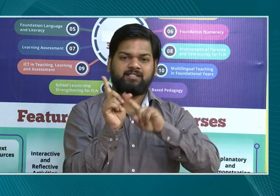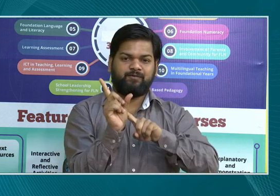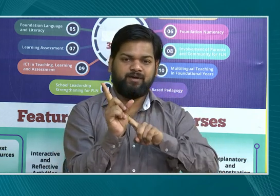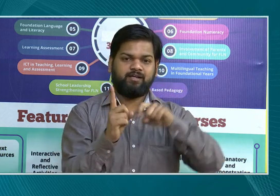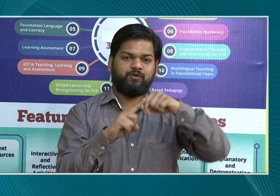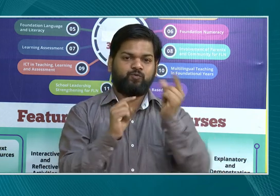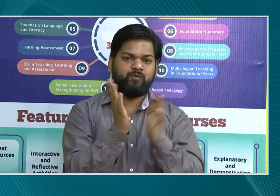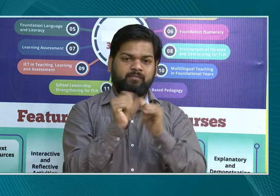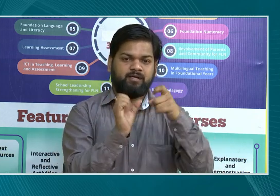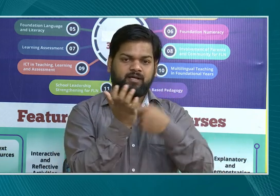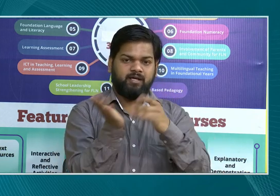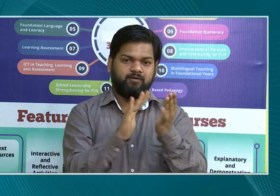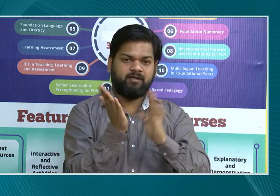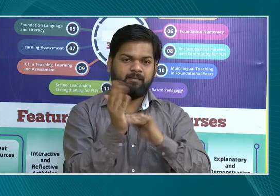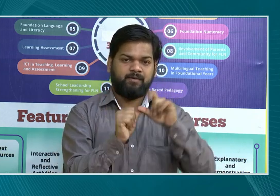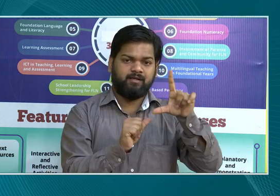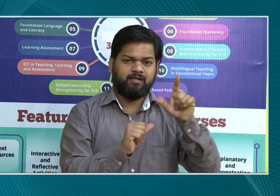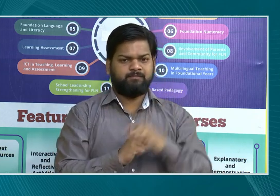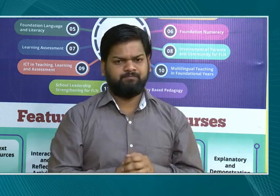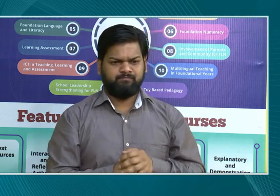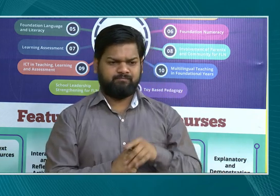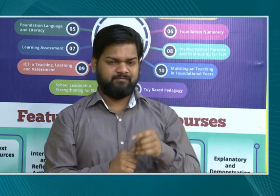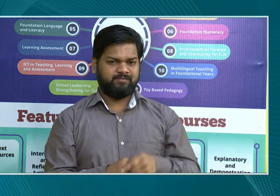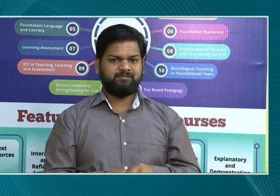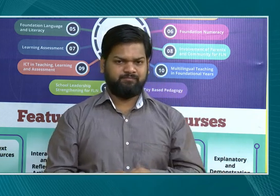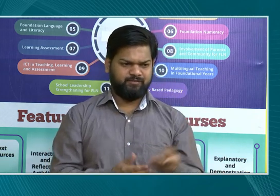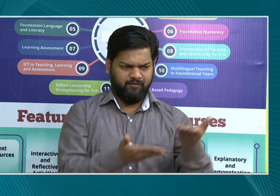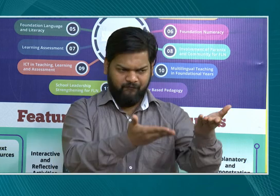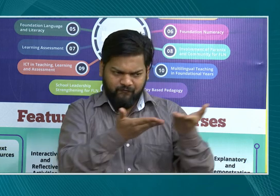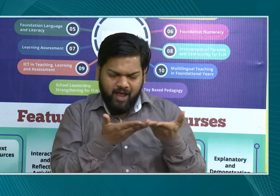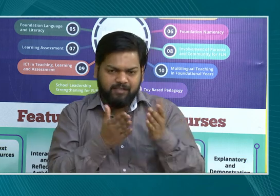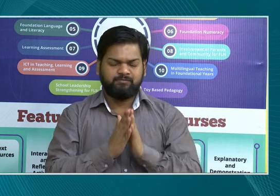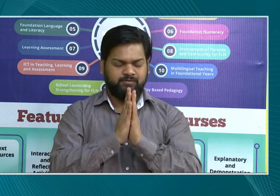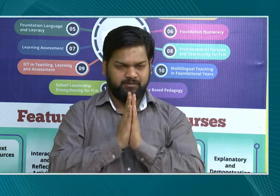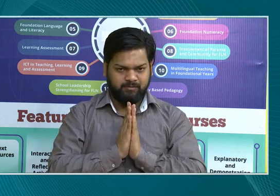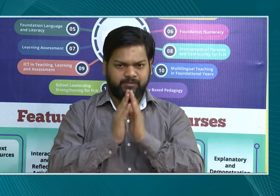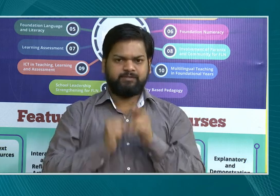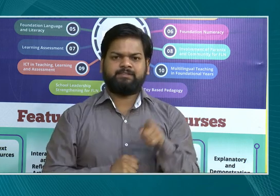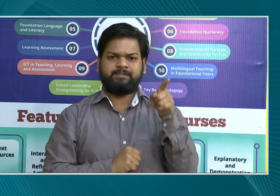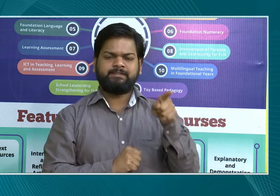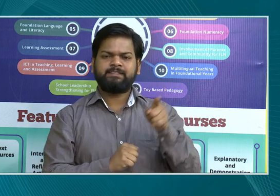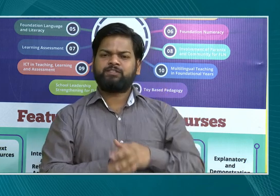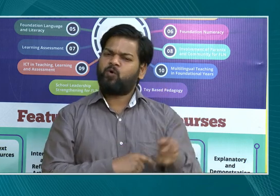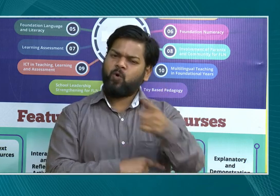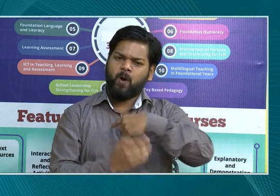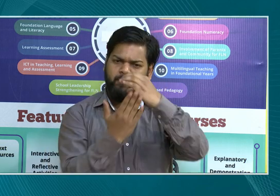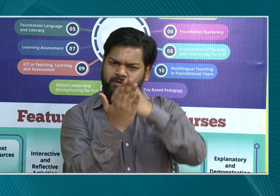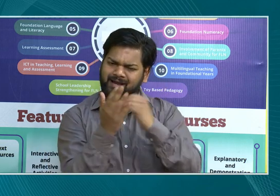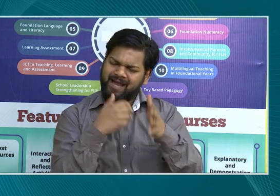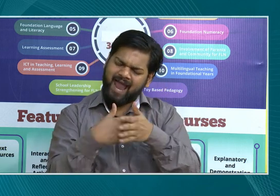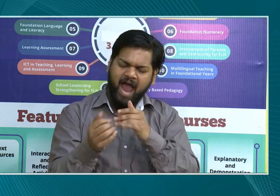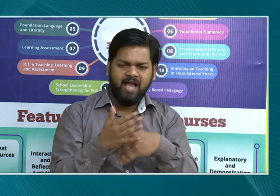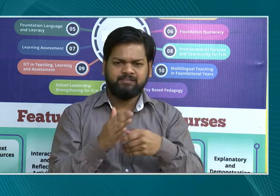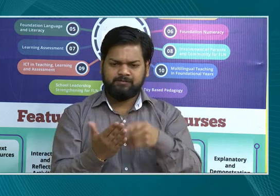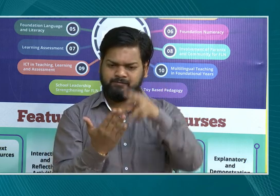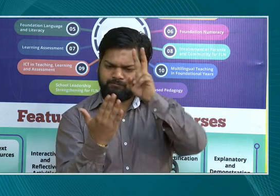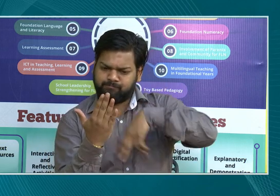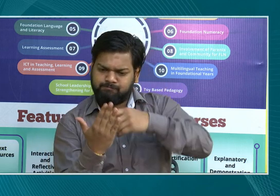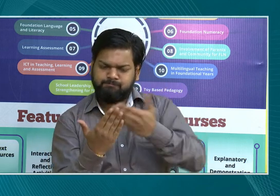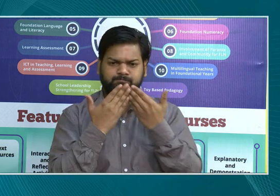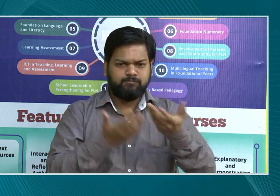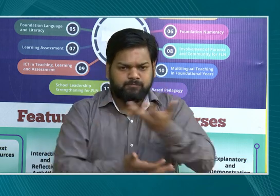बहुत-बहुत स्वागत है आज हम जो भी पढ़ेंगे जो भी चर्चा करेंगे उसको यह इंटरप्रेट करेंगे साइन लैंग्वेज में और अब